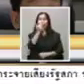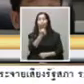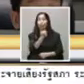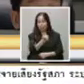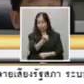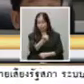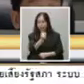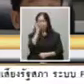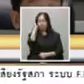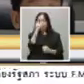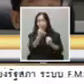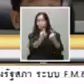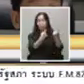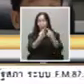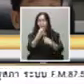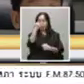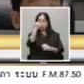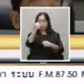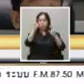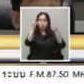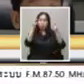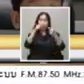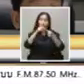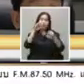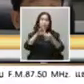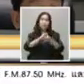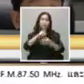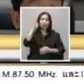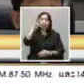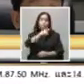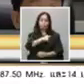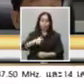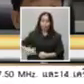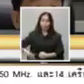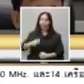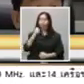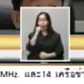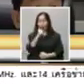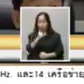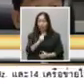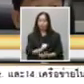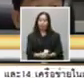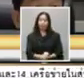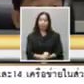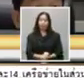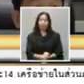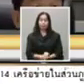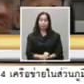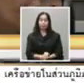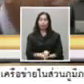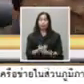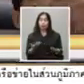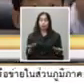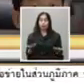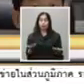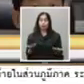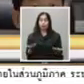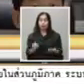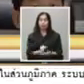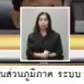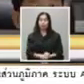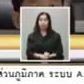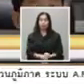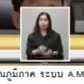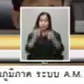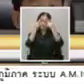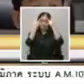ะครับเรื่องการถวายสัตว์เรื่องการแถลงนโยบายที่ไม่เป็นตามรัฐธรรมนูญได้นะครับแต่เป็นไงครับท่านนาย